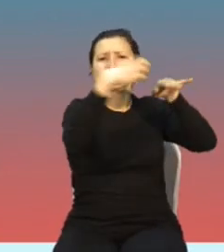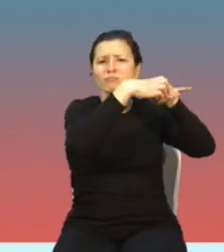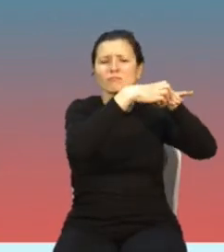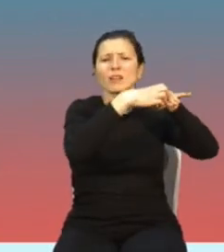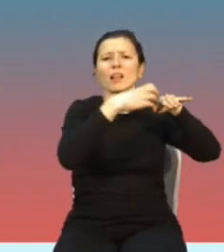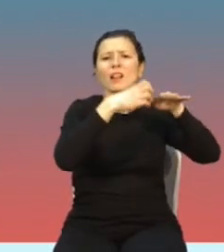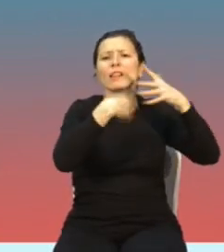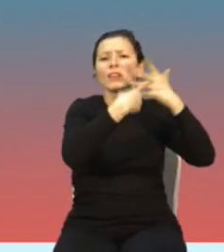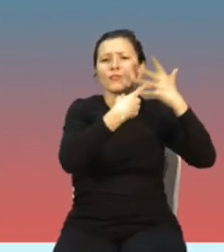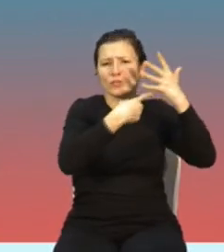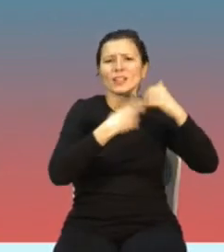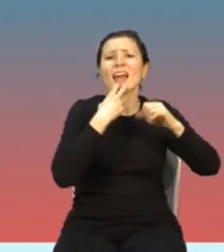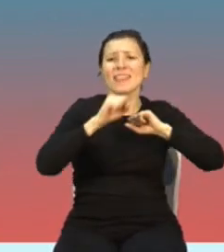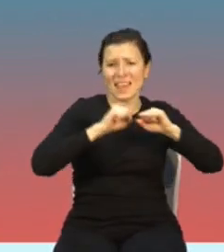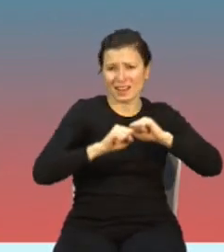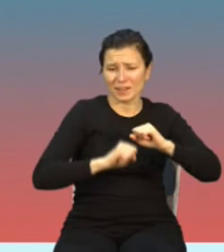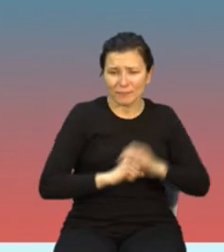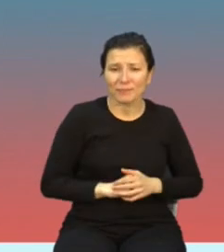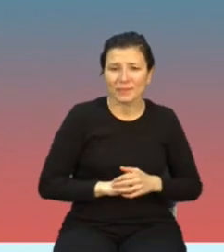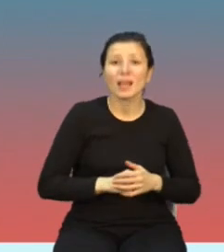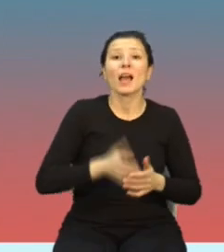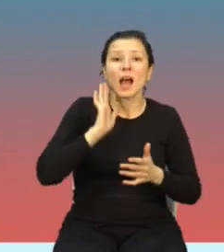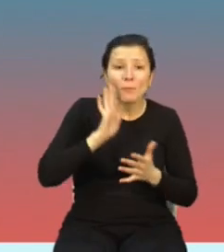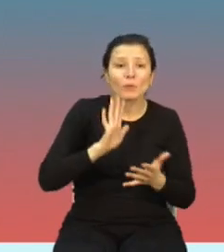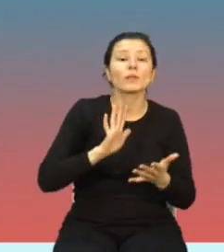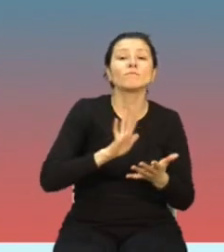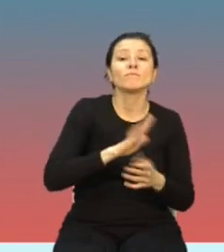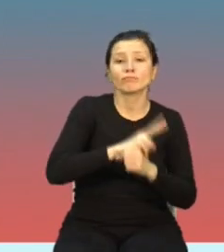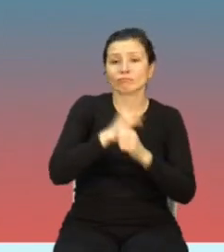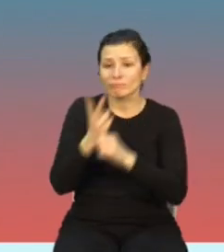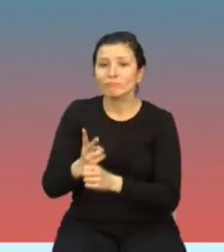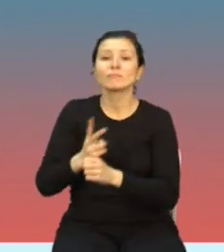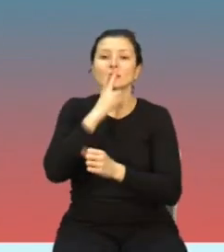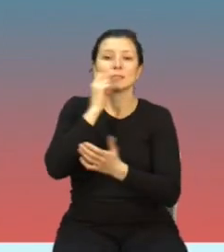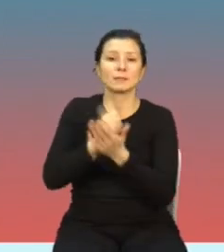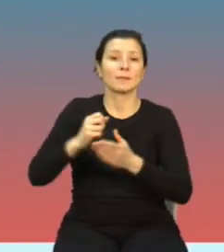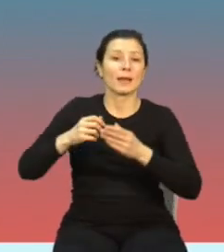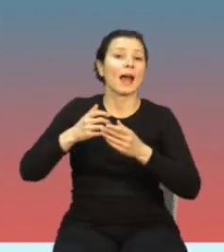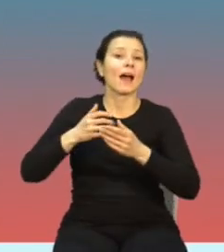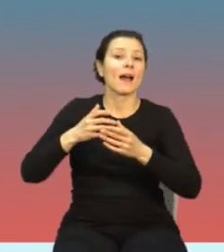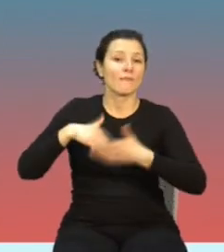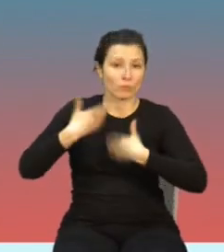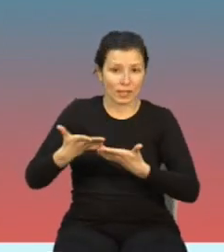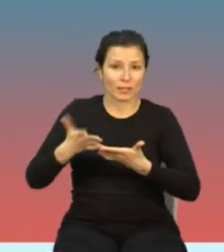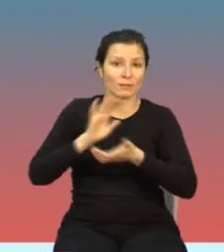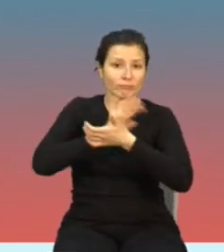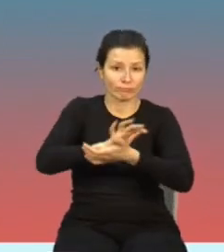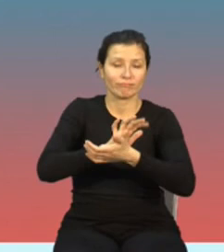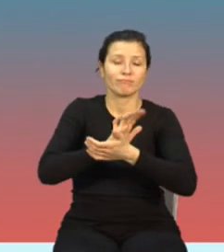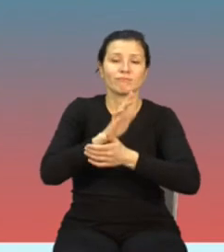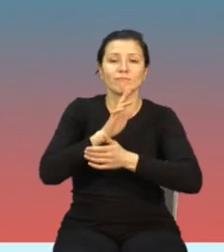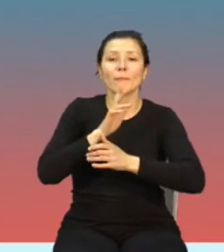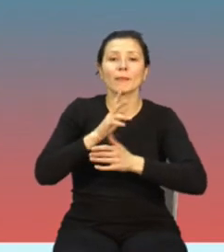energii elektrycznej. W końcu sporządziliśmy sprawozdanie na ten temat. Sprawozdanie zostało rozmieszczone na stronie internetowej. Ten problem